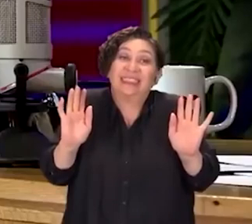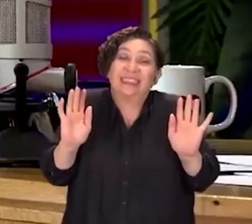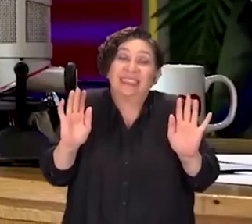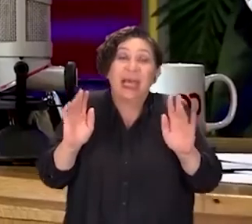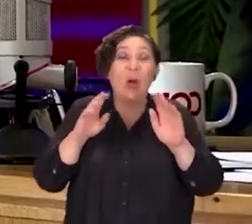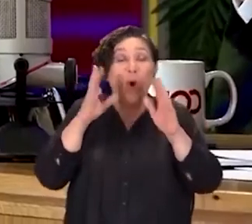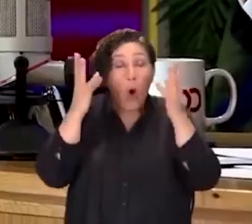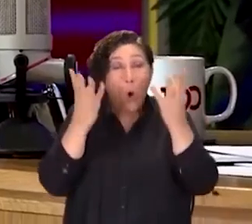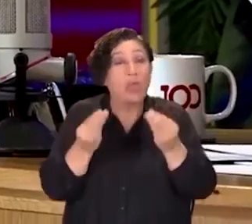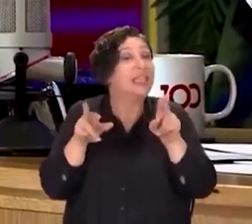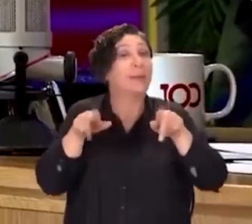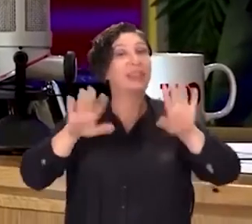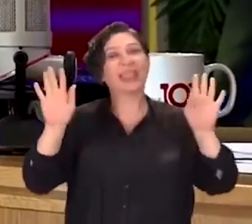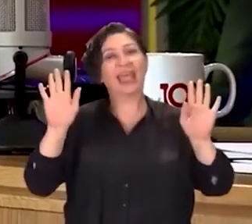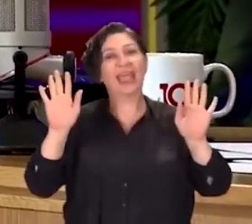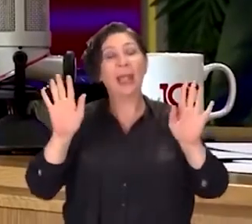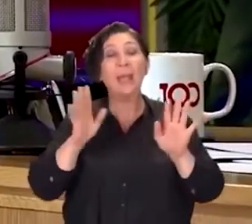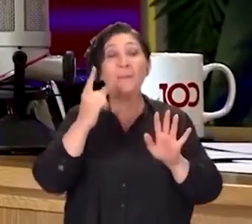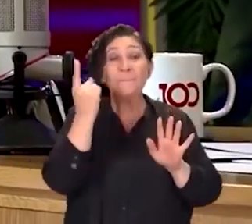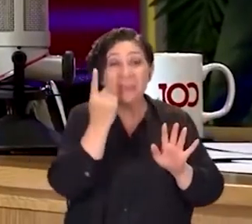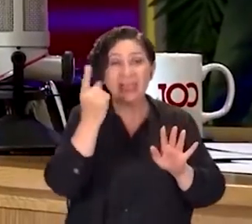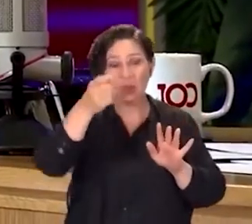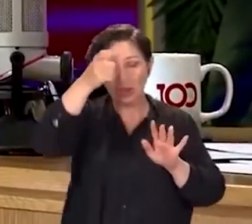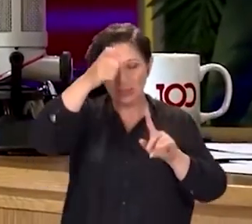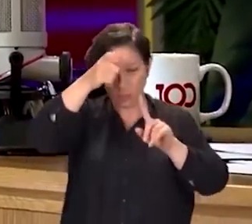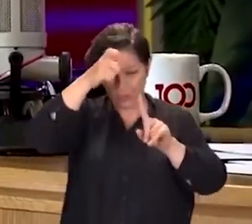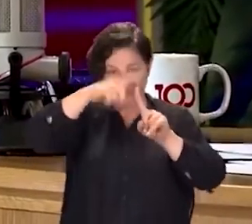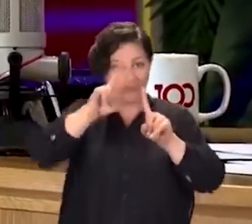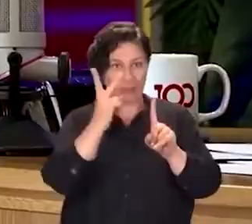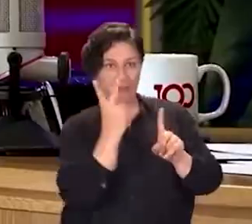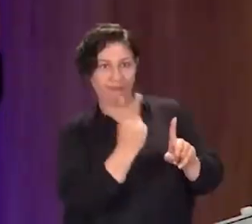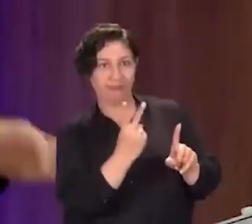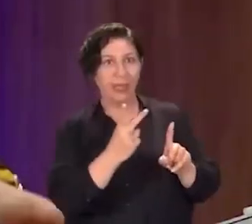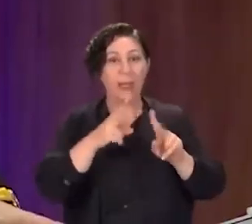Ben... Yani olacak iş değil. Yani bir de Türk televizyonunda